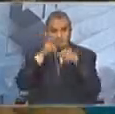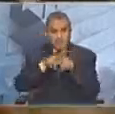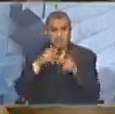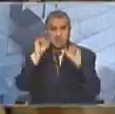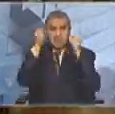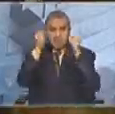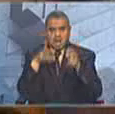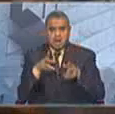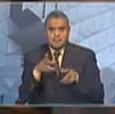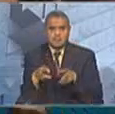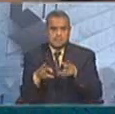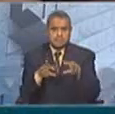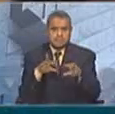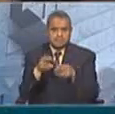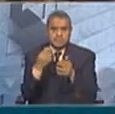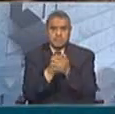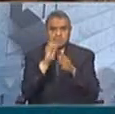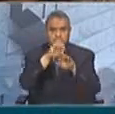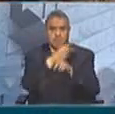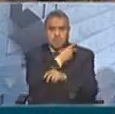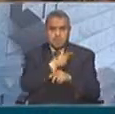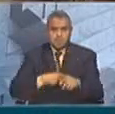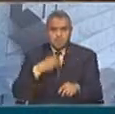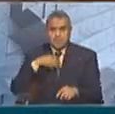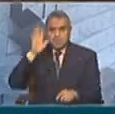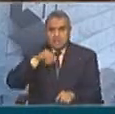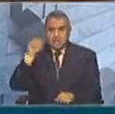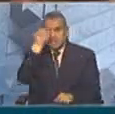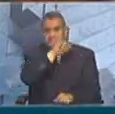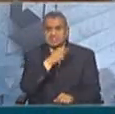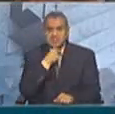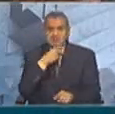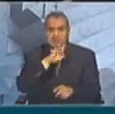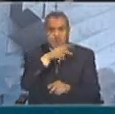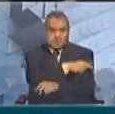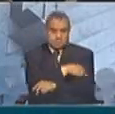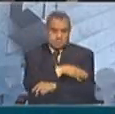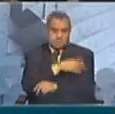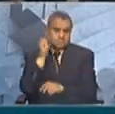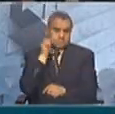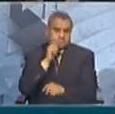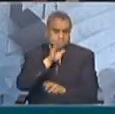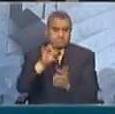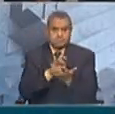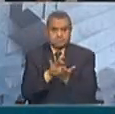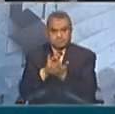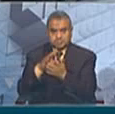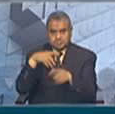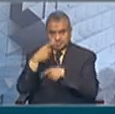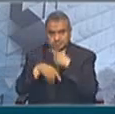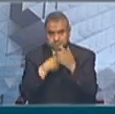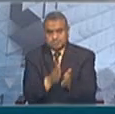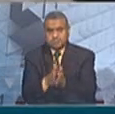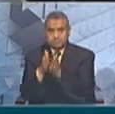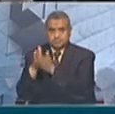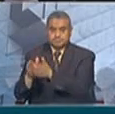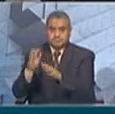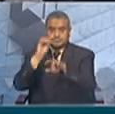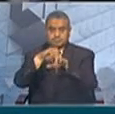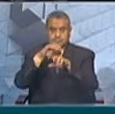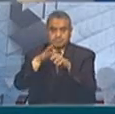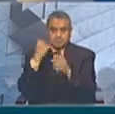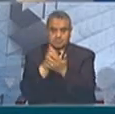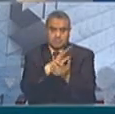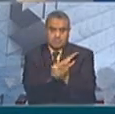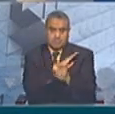الكهربائي، وطالبوا برحيل حكومة السراج وميليشياته المسلحة. البرلمان الليبي من جانبه أعلن دعمه